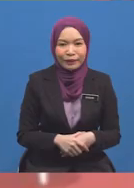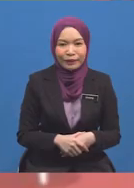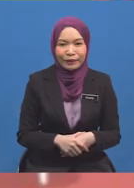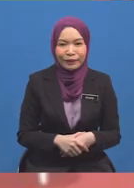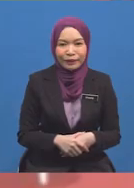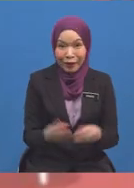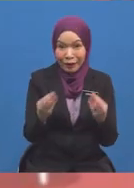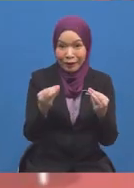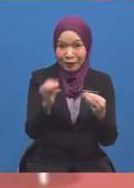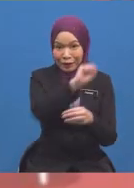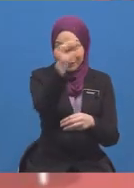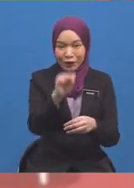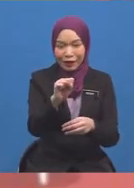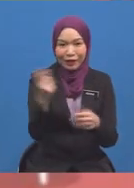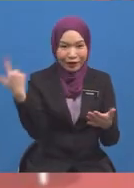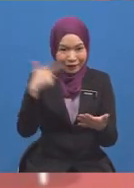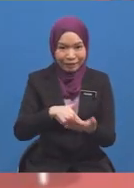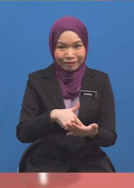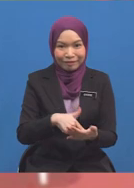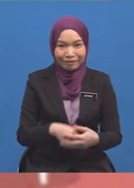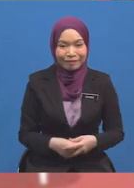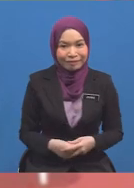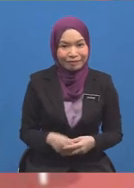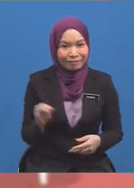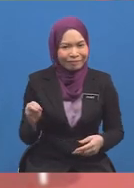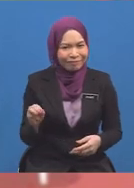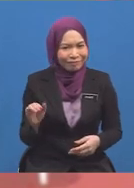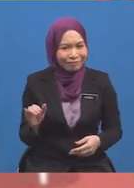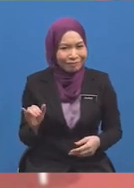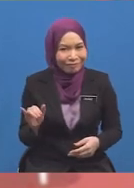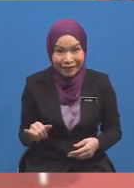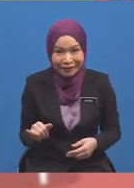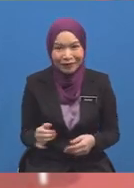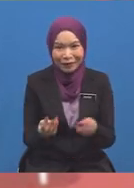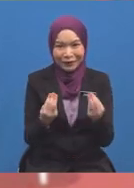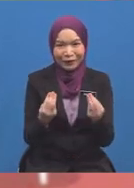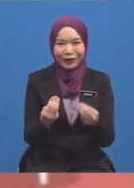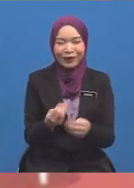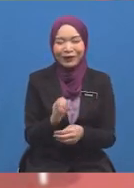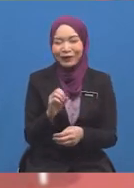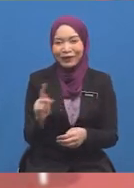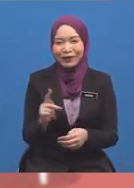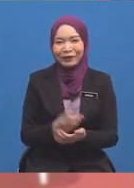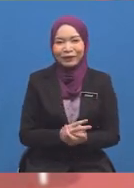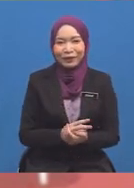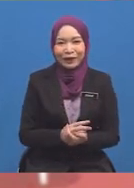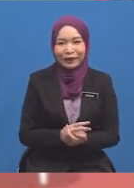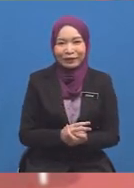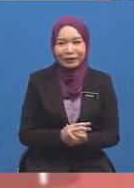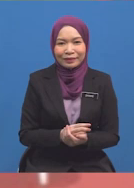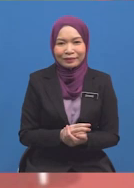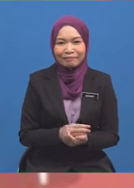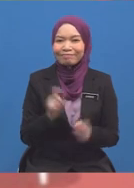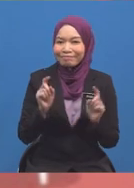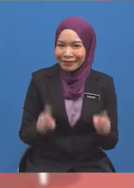soal lagi tak murid-murid apa enggak wah wah ni mesti Damul paham macam